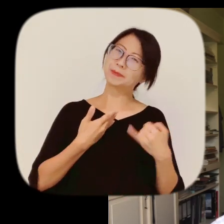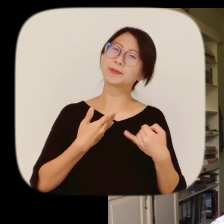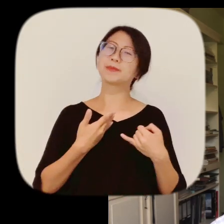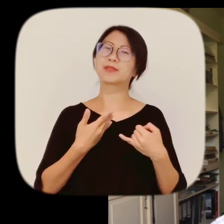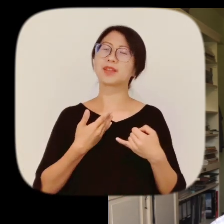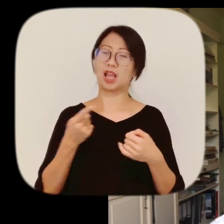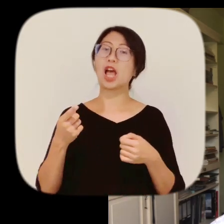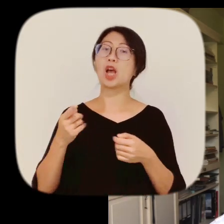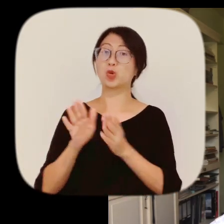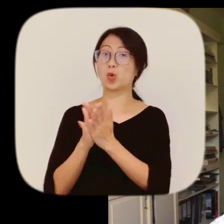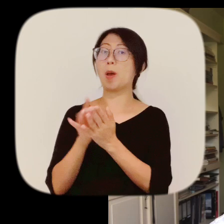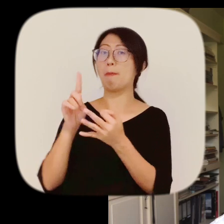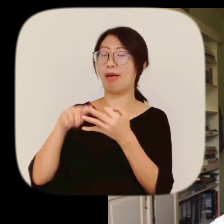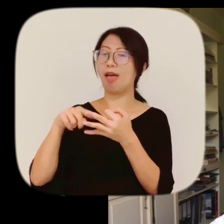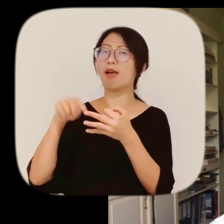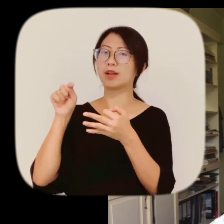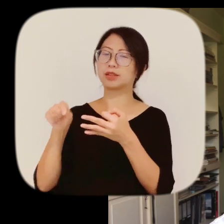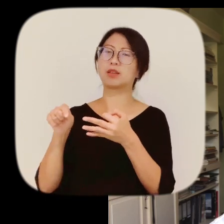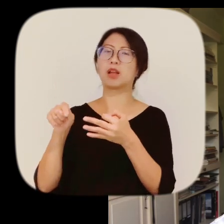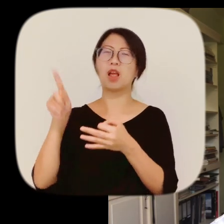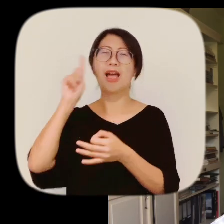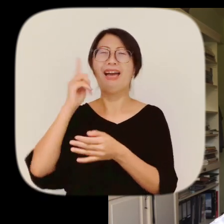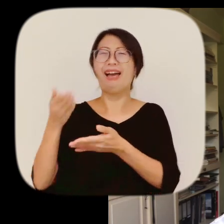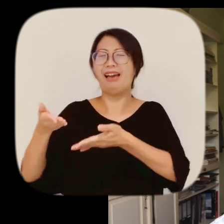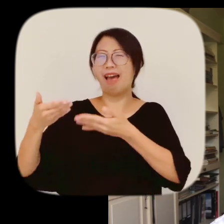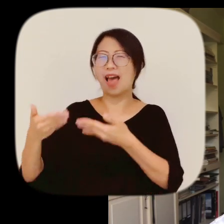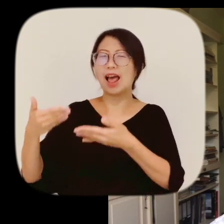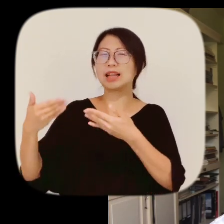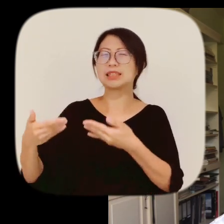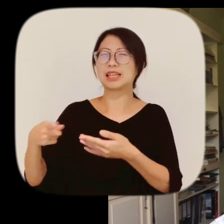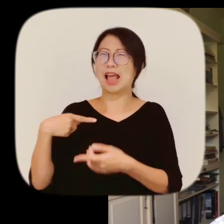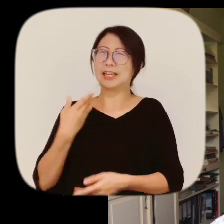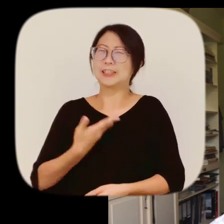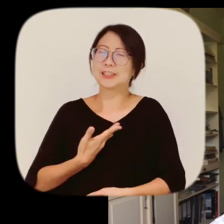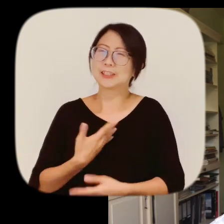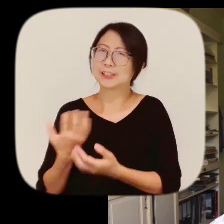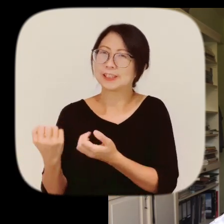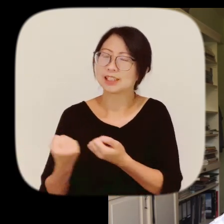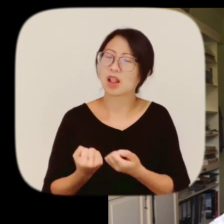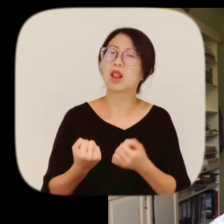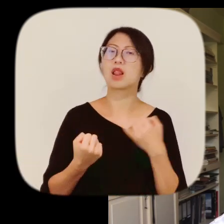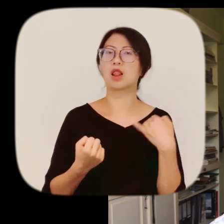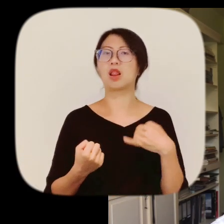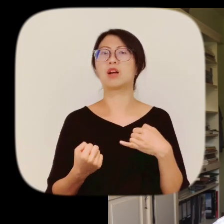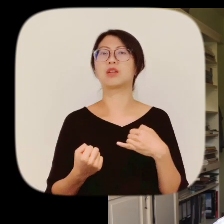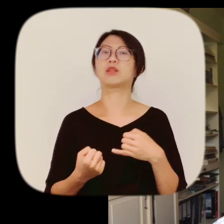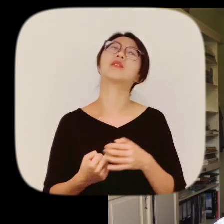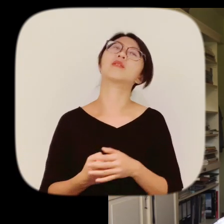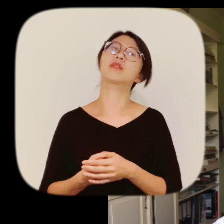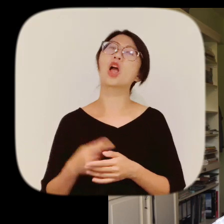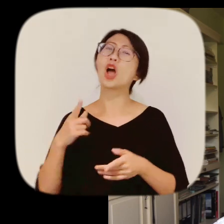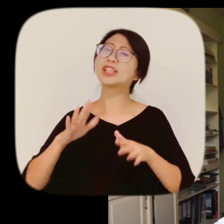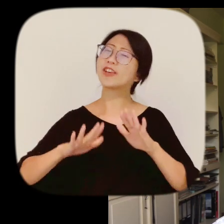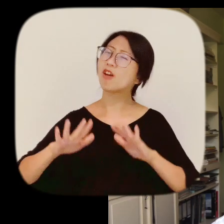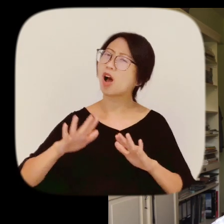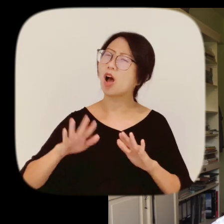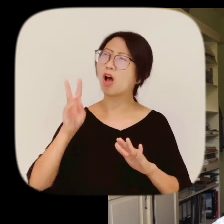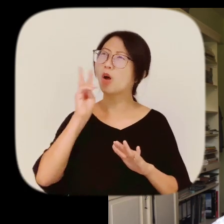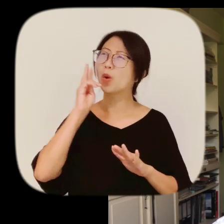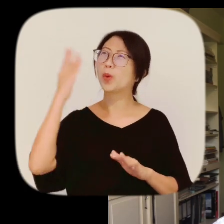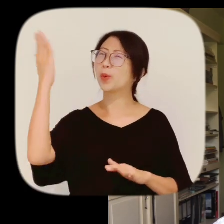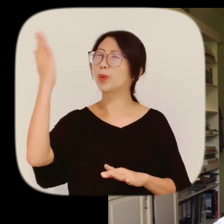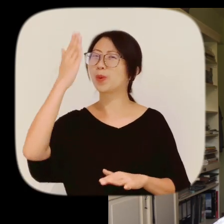其实都很难忍受的这就是书名所说的Unbearable Enlightenness of Being你这个存在的状态